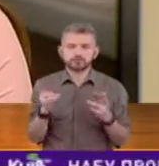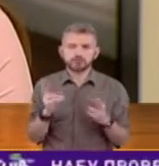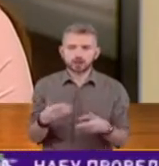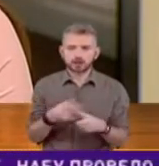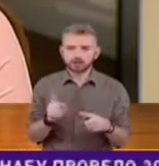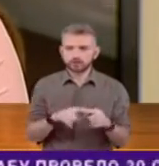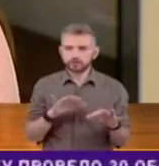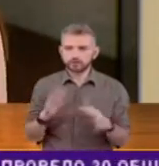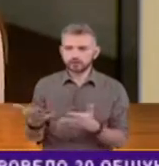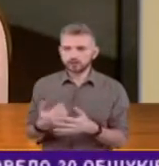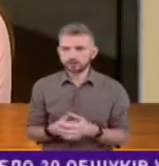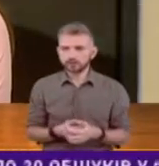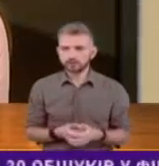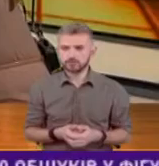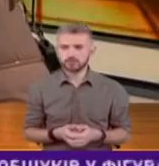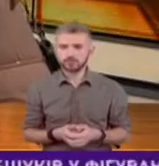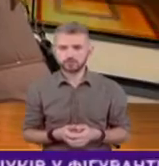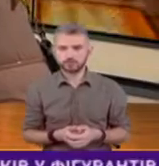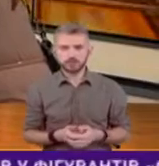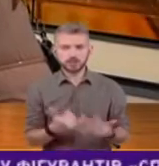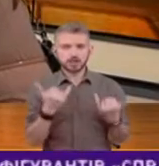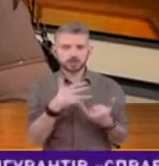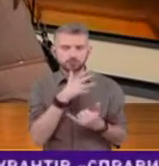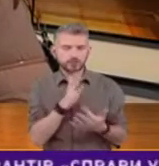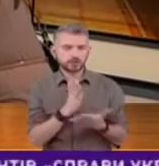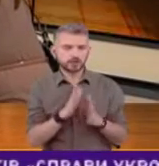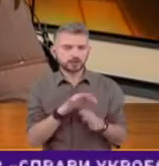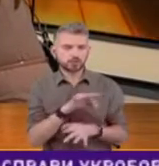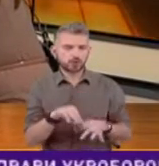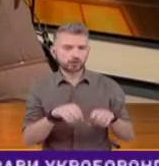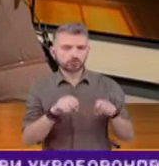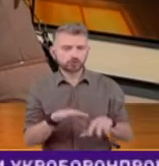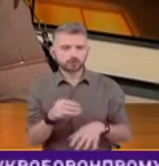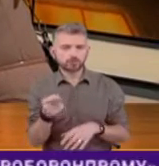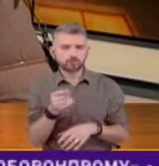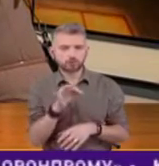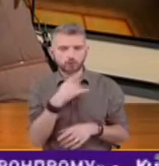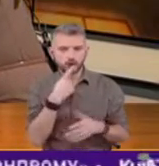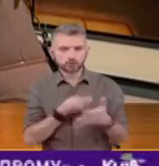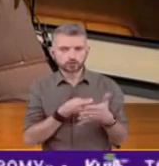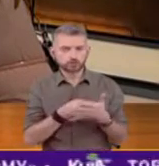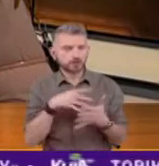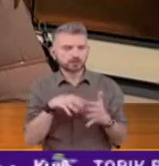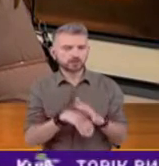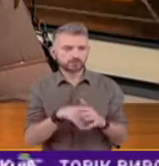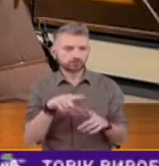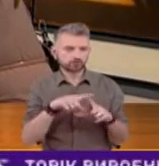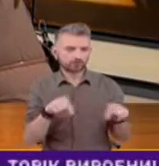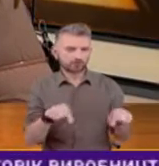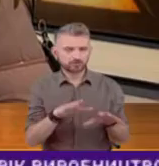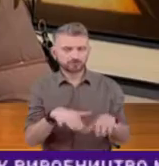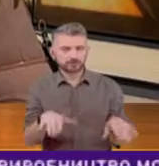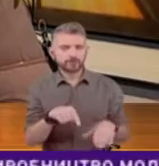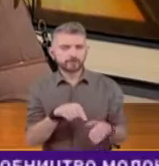це відбувається? Зараз розкажіть. На даний момент є тільки проєкт рішення про те, про харчування в закладах освіти. Він